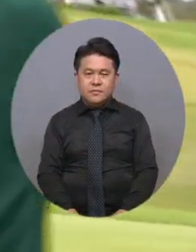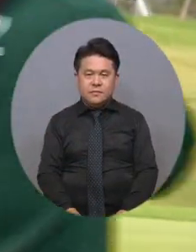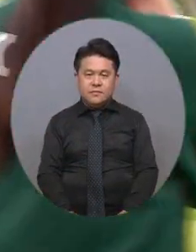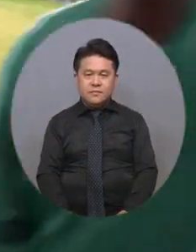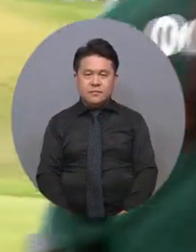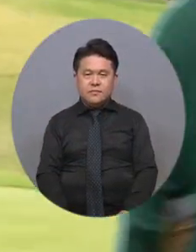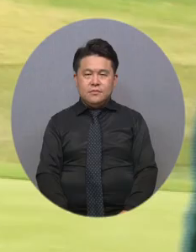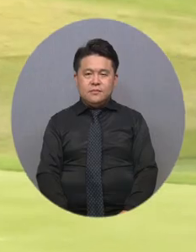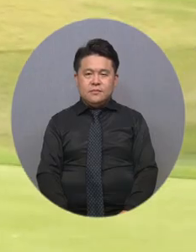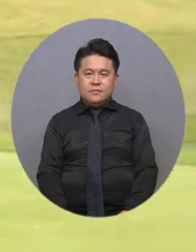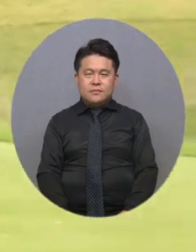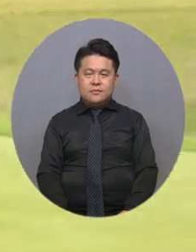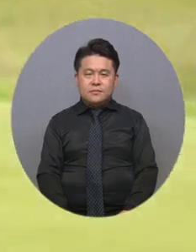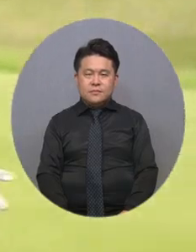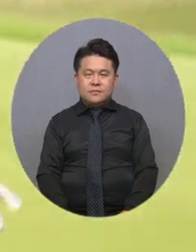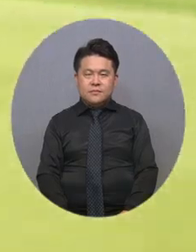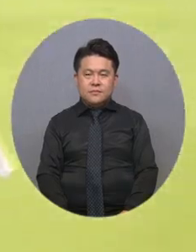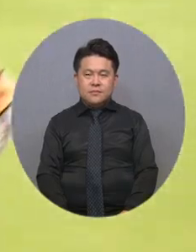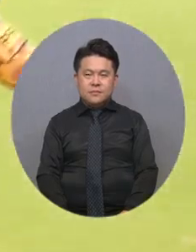아!